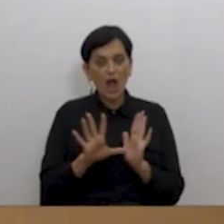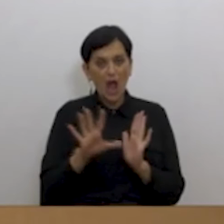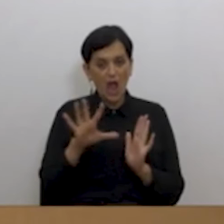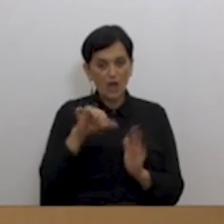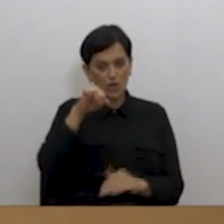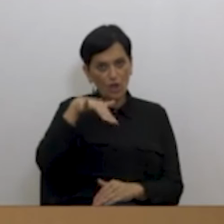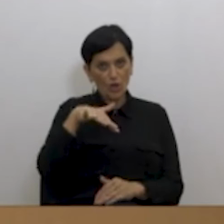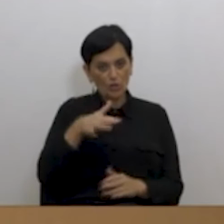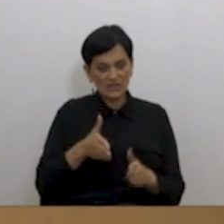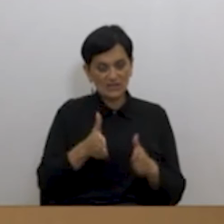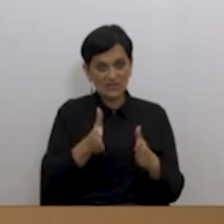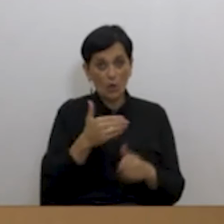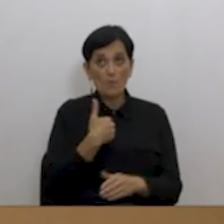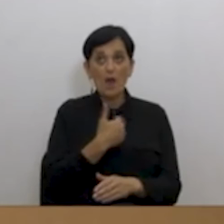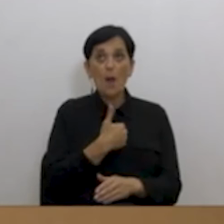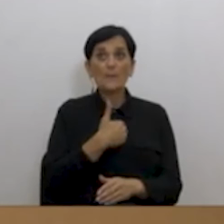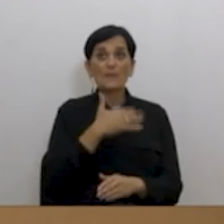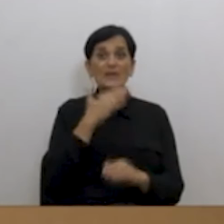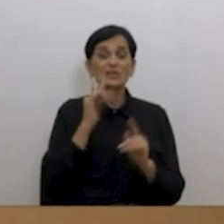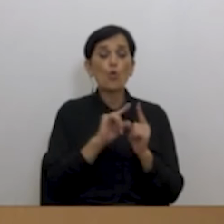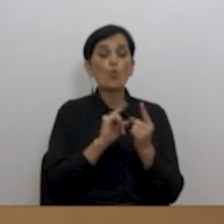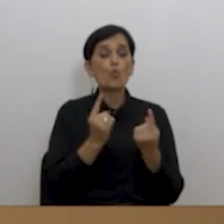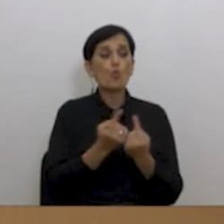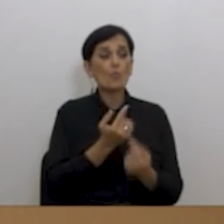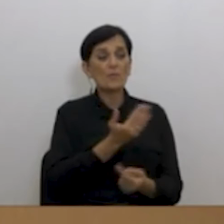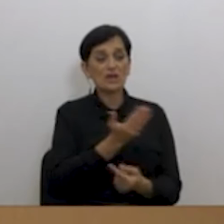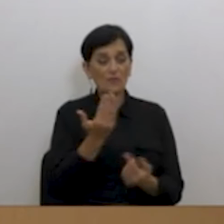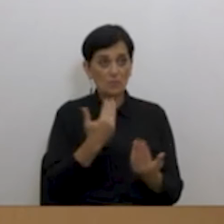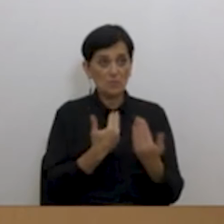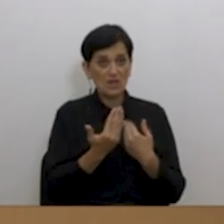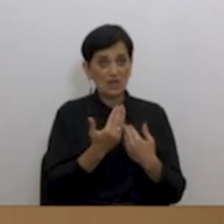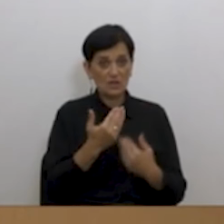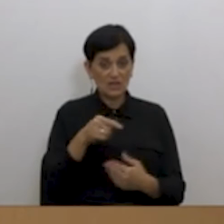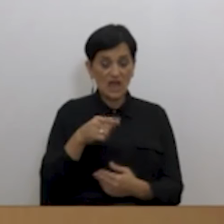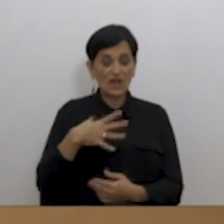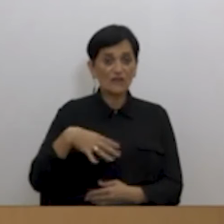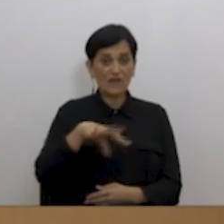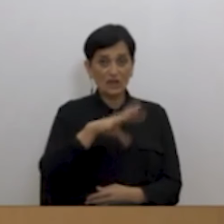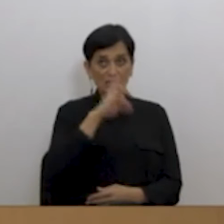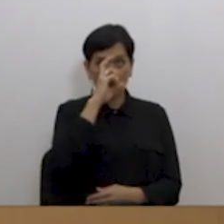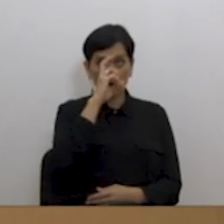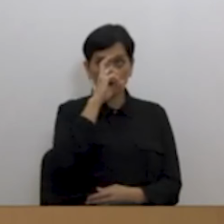და გზა. მე მინდა მივმართო უმრავლესობას და ამ ქვეყნის ხელისუფლებას.